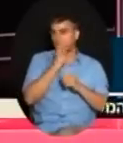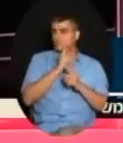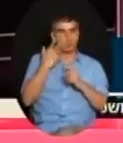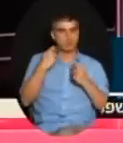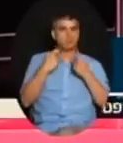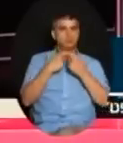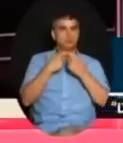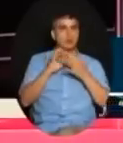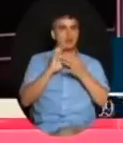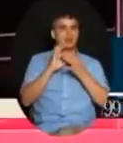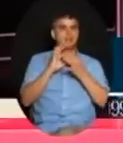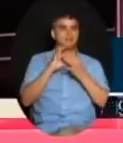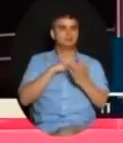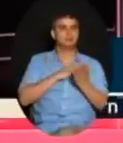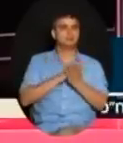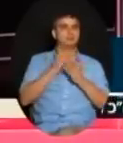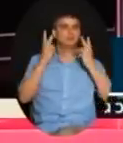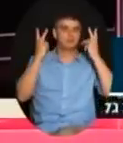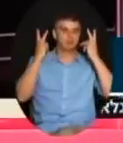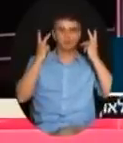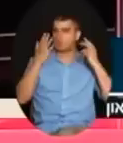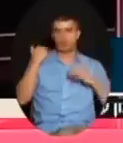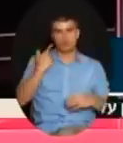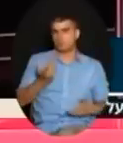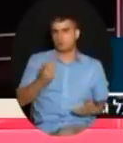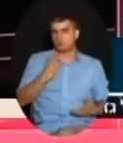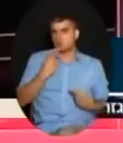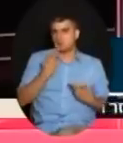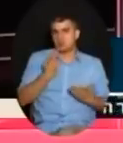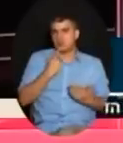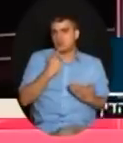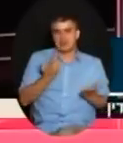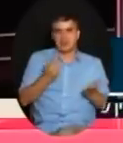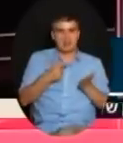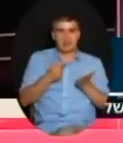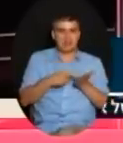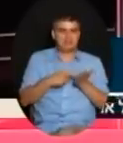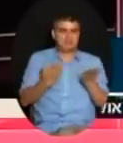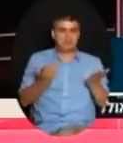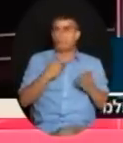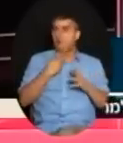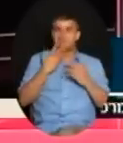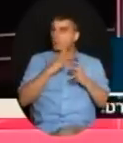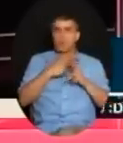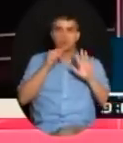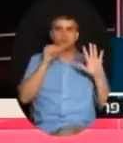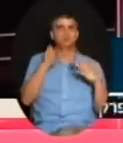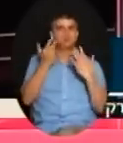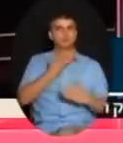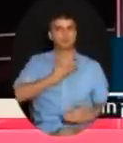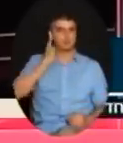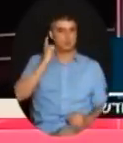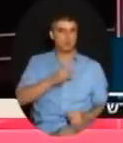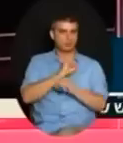הייתה קשורה לקונטקסט מוסרי וערכי, אז לא הייתה בתועלת. חלק, הסיפור הוא לא רק 6 השנים שנגזרו על